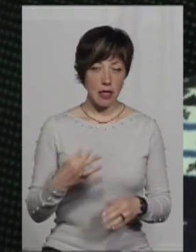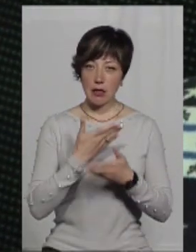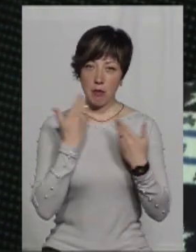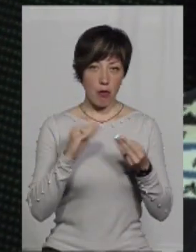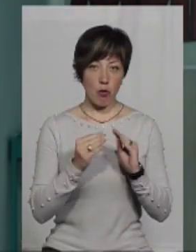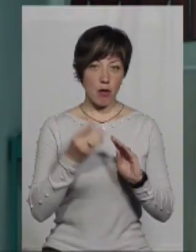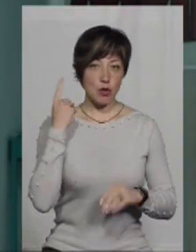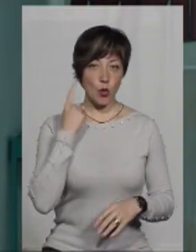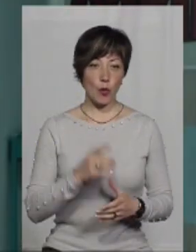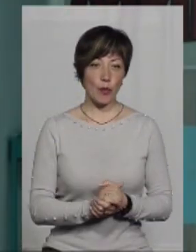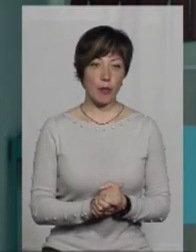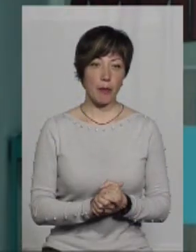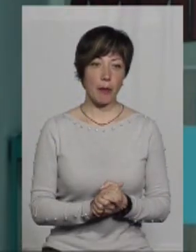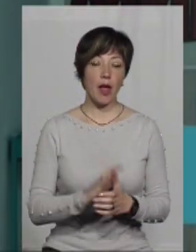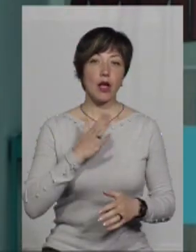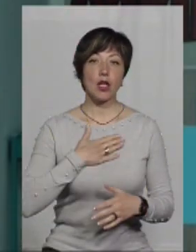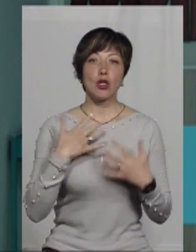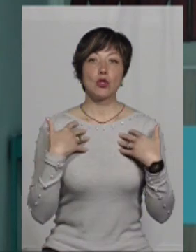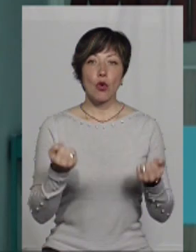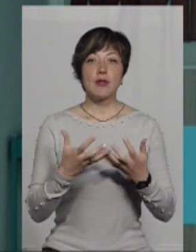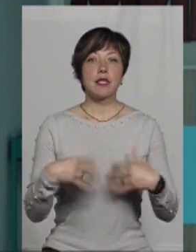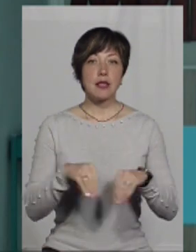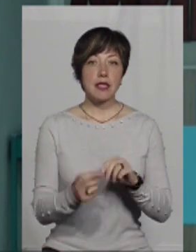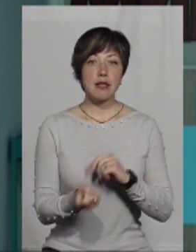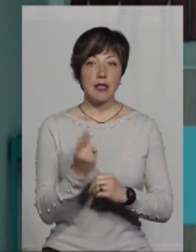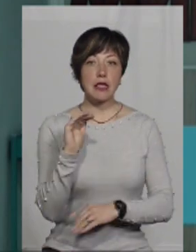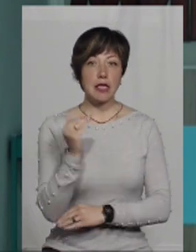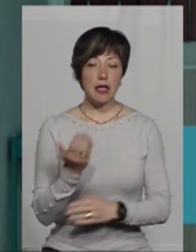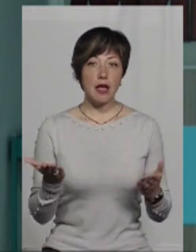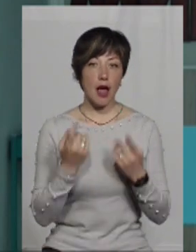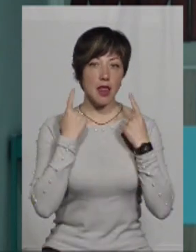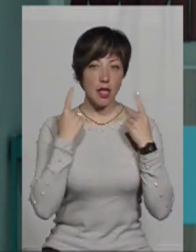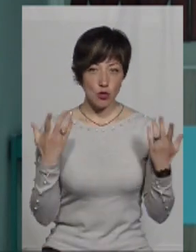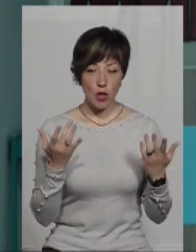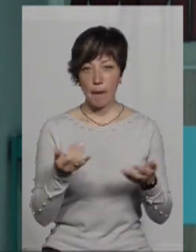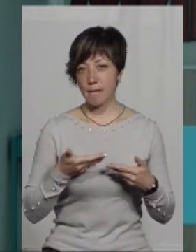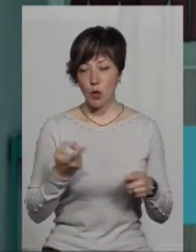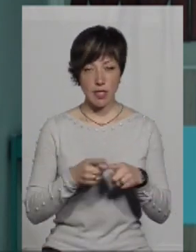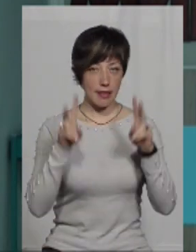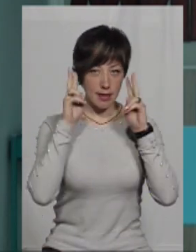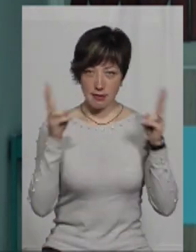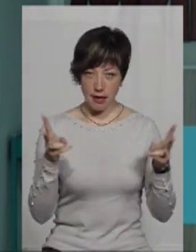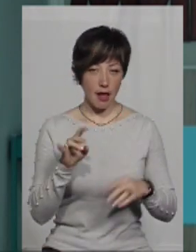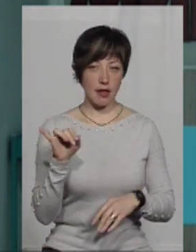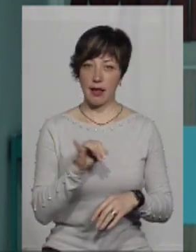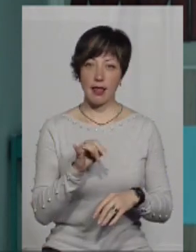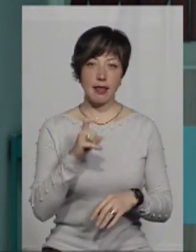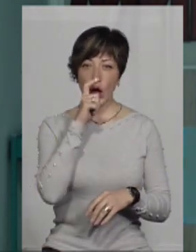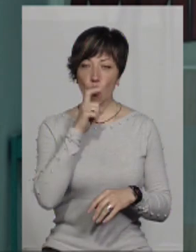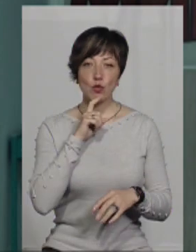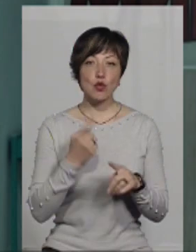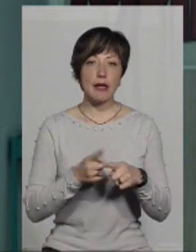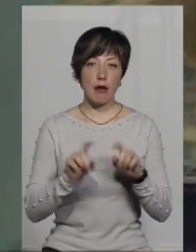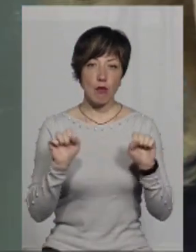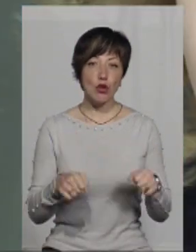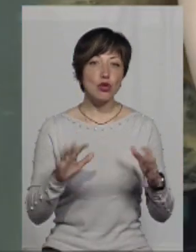вад слуху. В нашій здоровій родині з'явилася дитина, яка не чула. І ми про це не знали і не розуміли, що таке